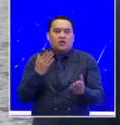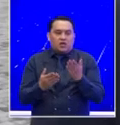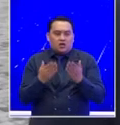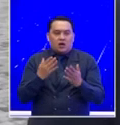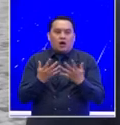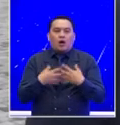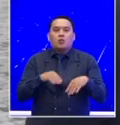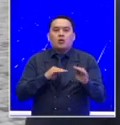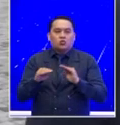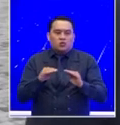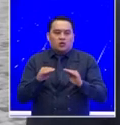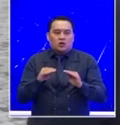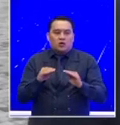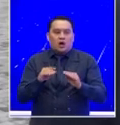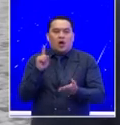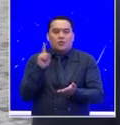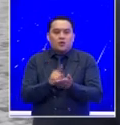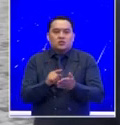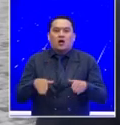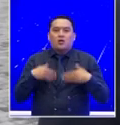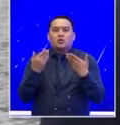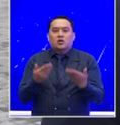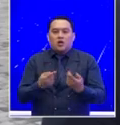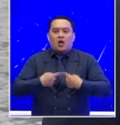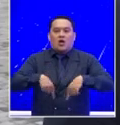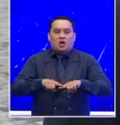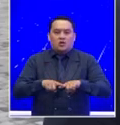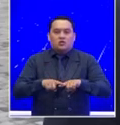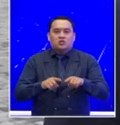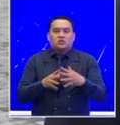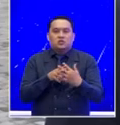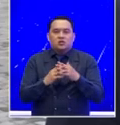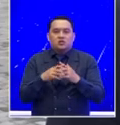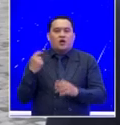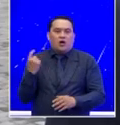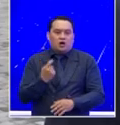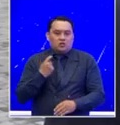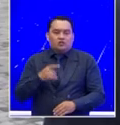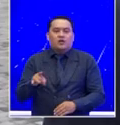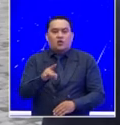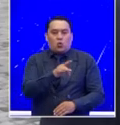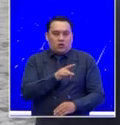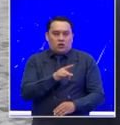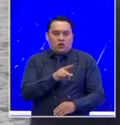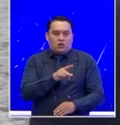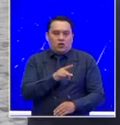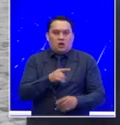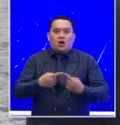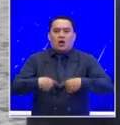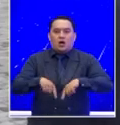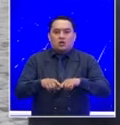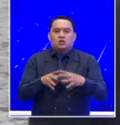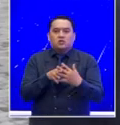иной оборудованию, он незамедлительно должен обратиться в отделы сельского хозяйства соответствующего региона. Отделы